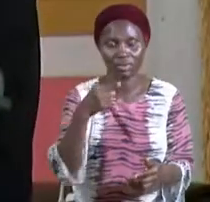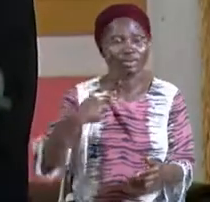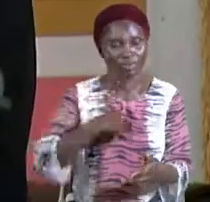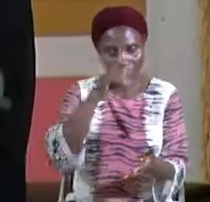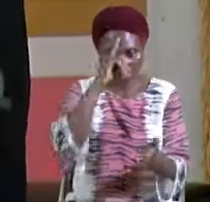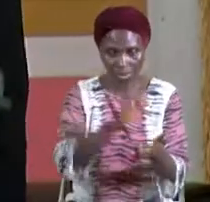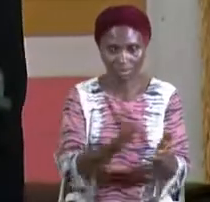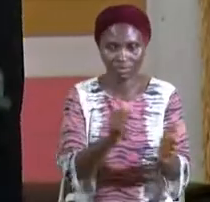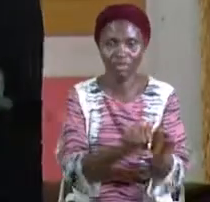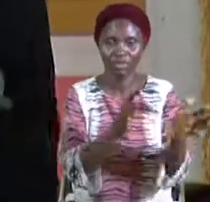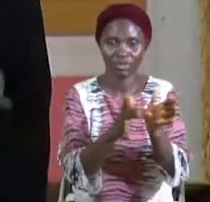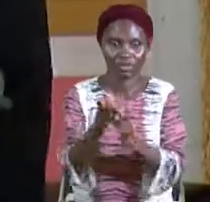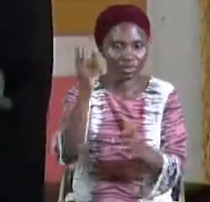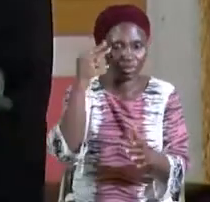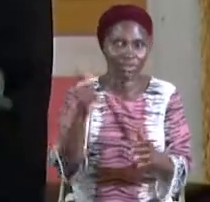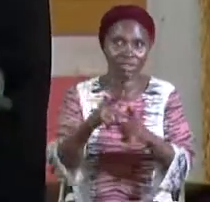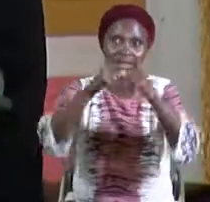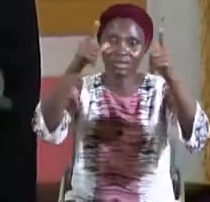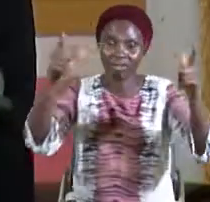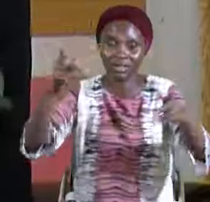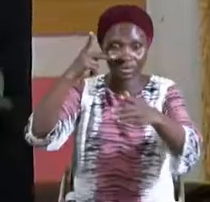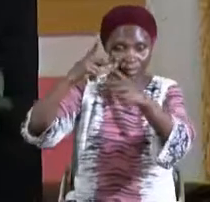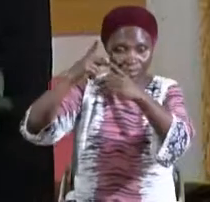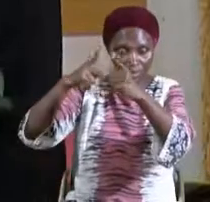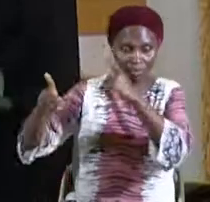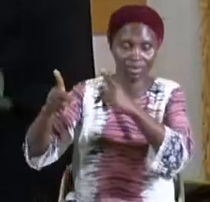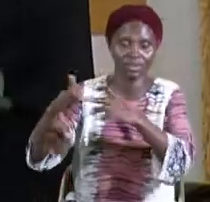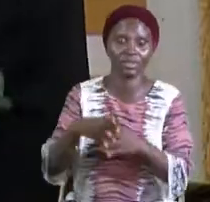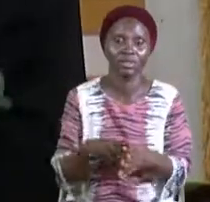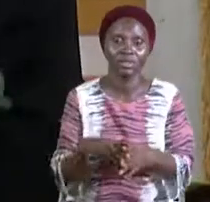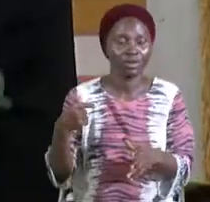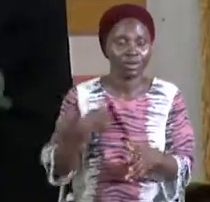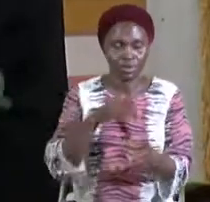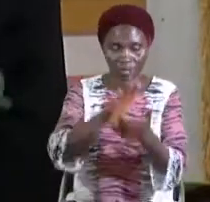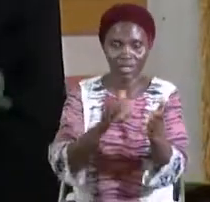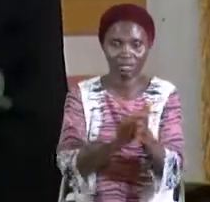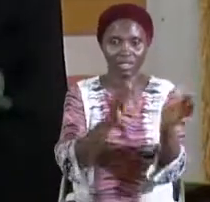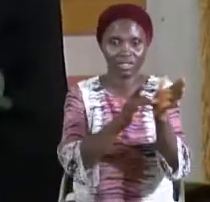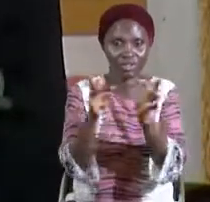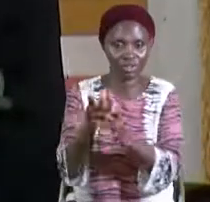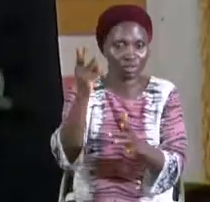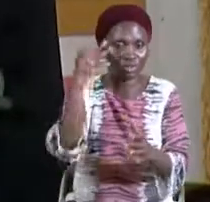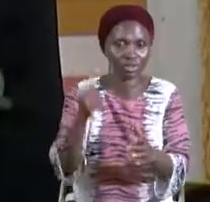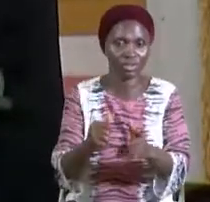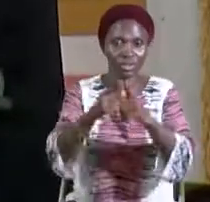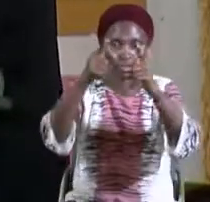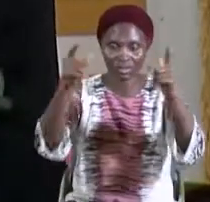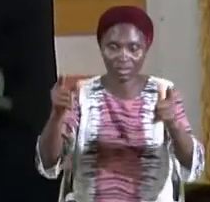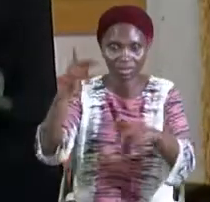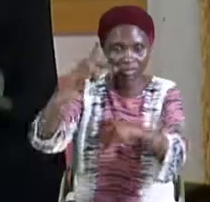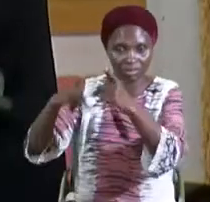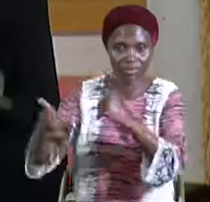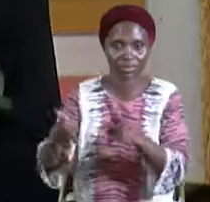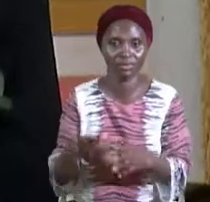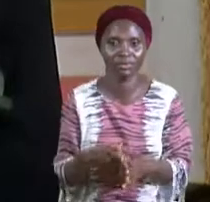un grand enseignant. Hein? Nous croyons que Dieu était Jésus. Et était une personne parfaite. Il a mené une bonne vie, une vie parfaite, une vie